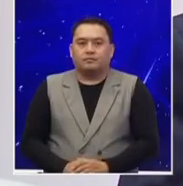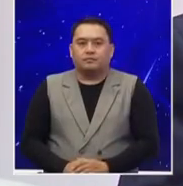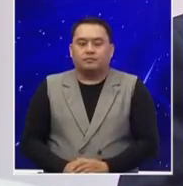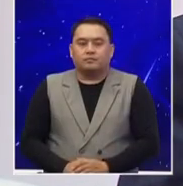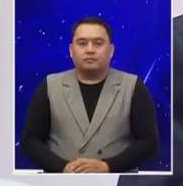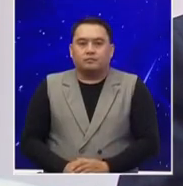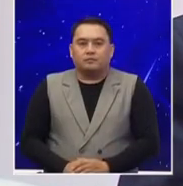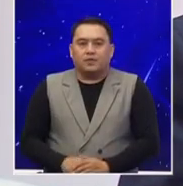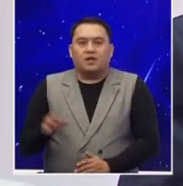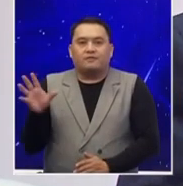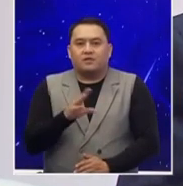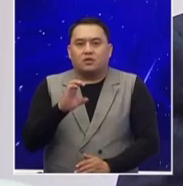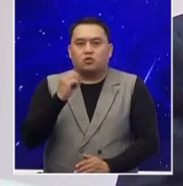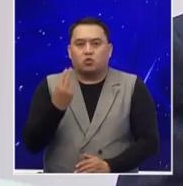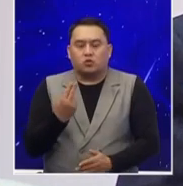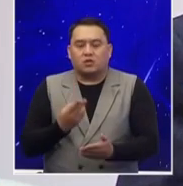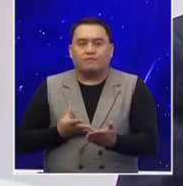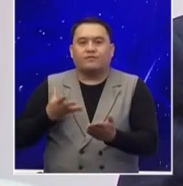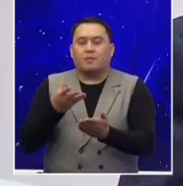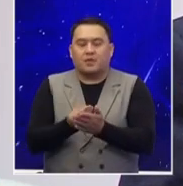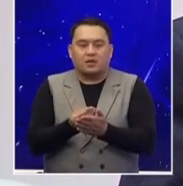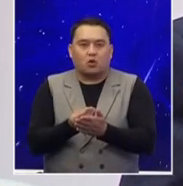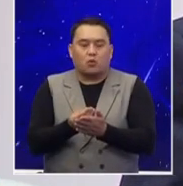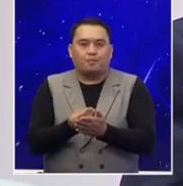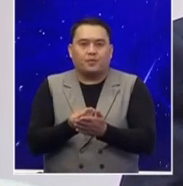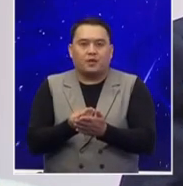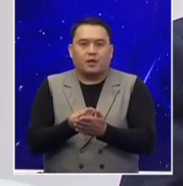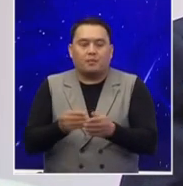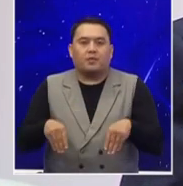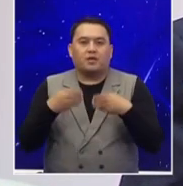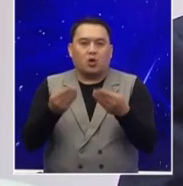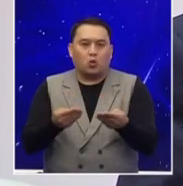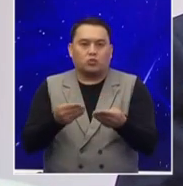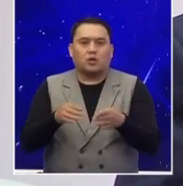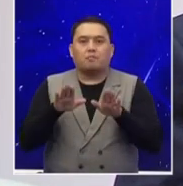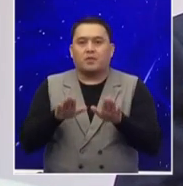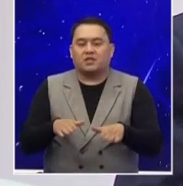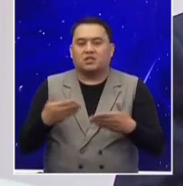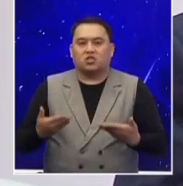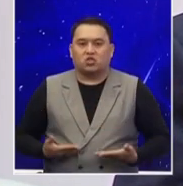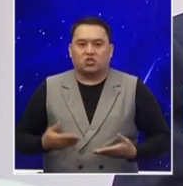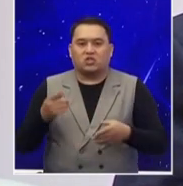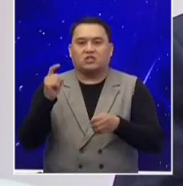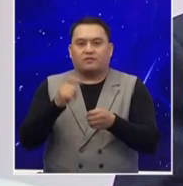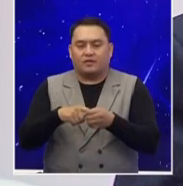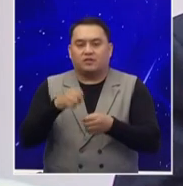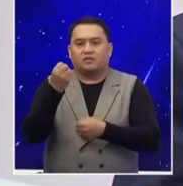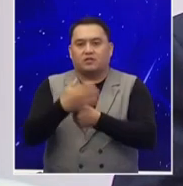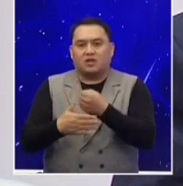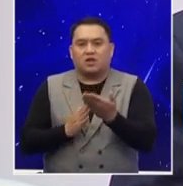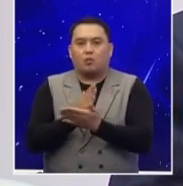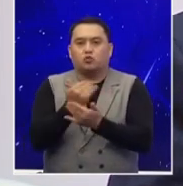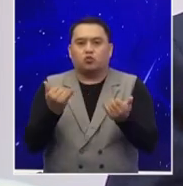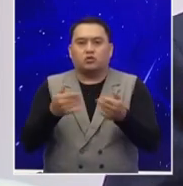Все социальные выплаты сейчас вот подаются по месту жительства ЦОНИ, вот Центр обслуживания